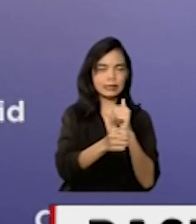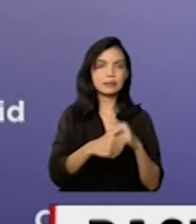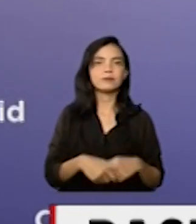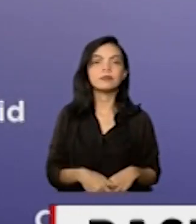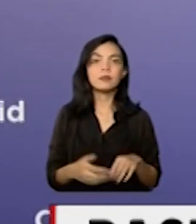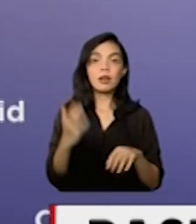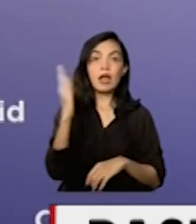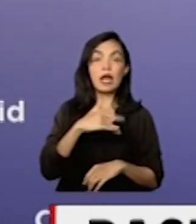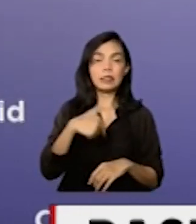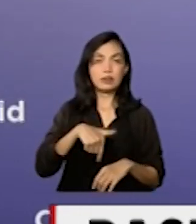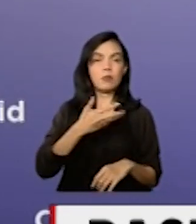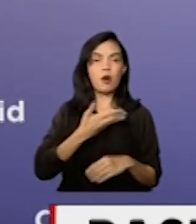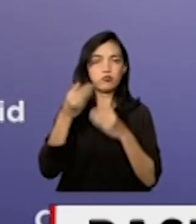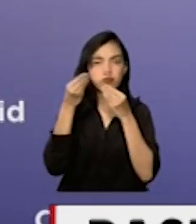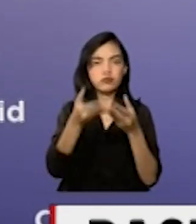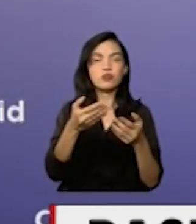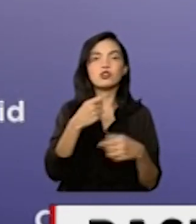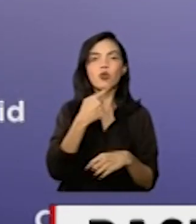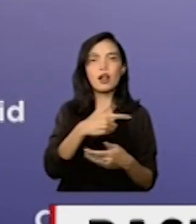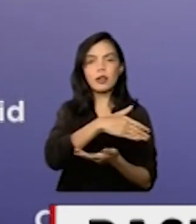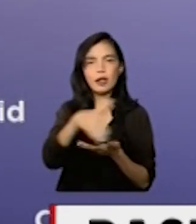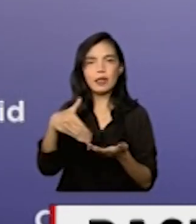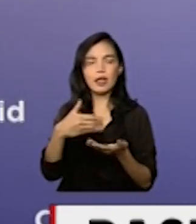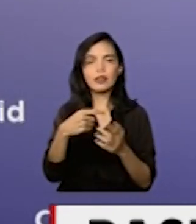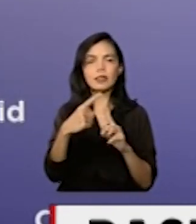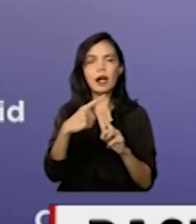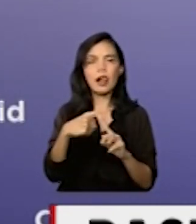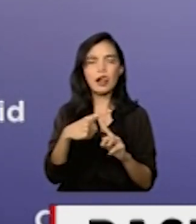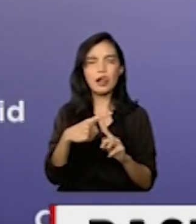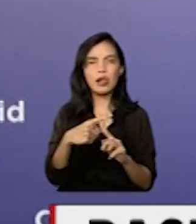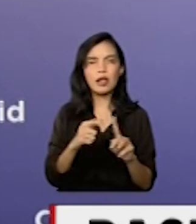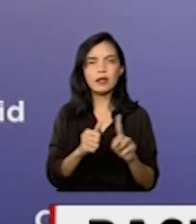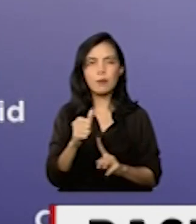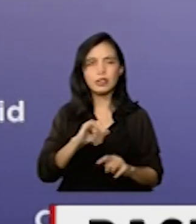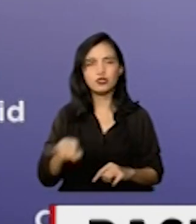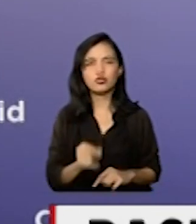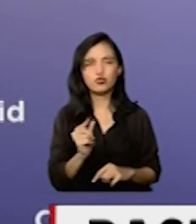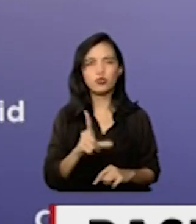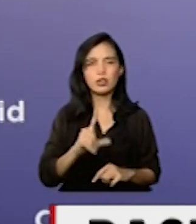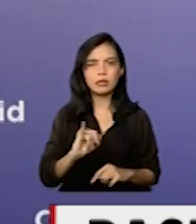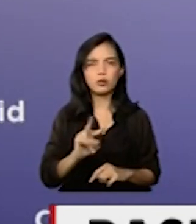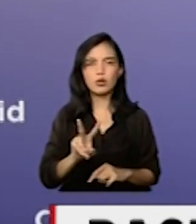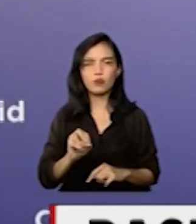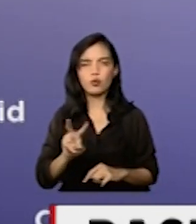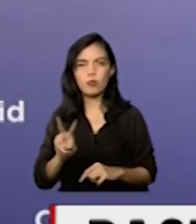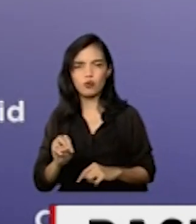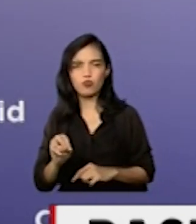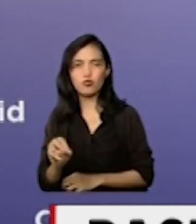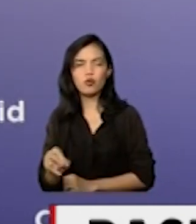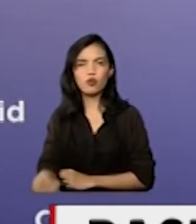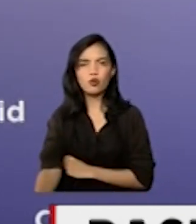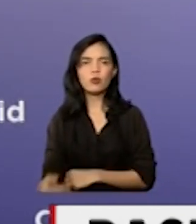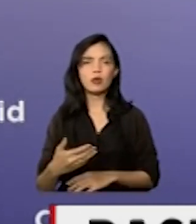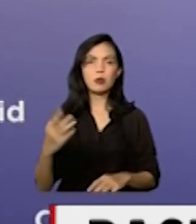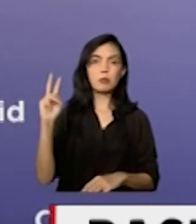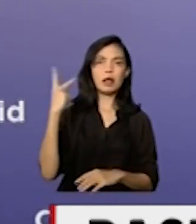kembali menyampaikan data kinerja untuk tanggal 16 Juli 2020 yang kita himpun dari